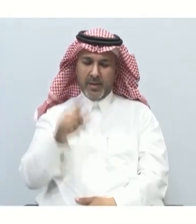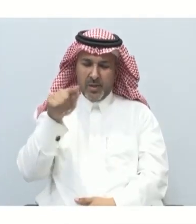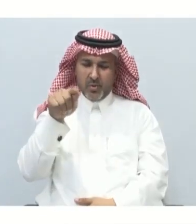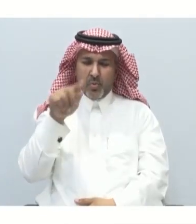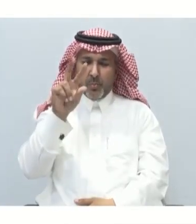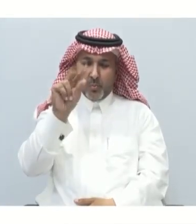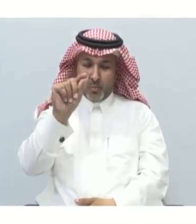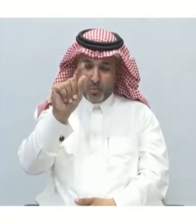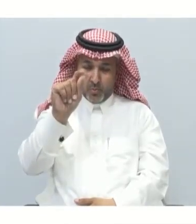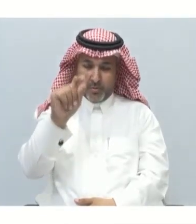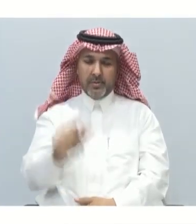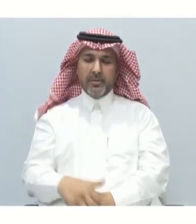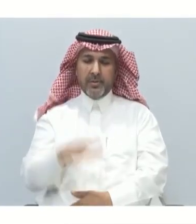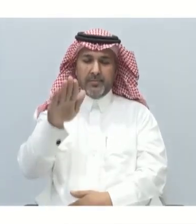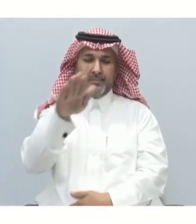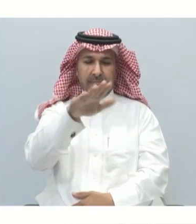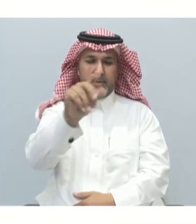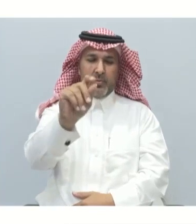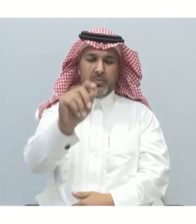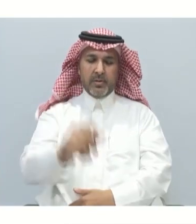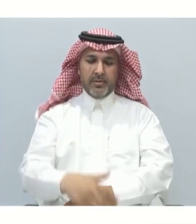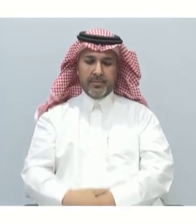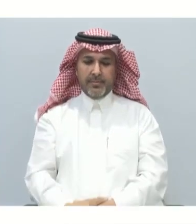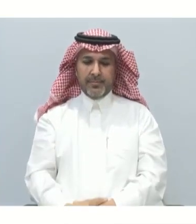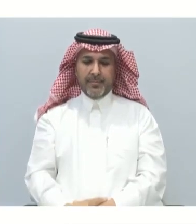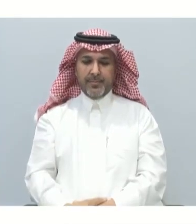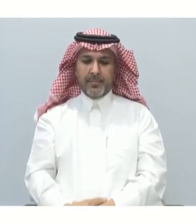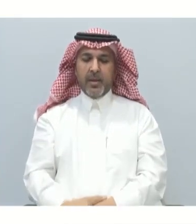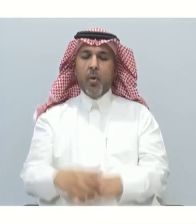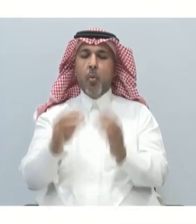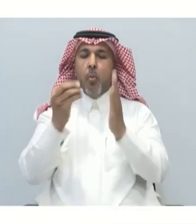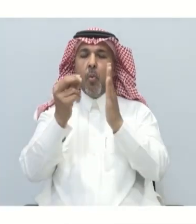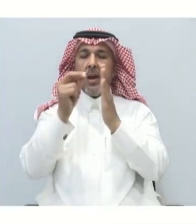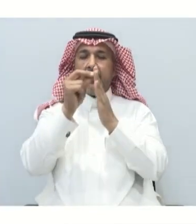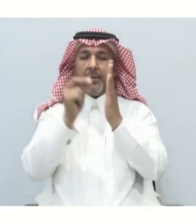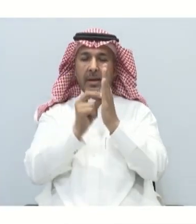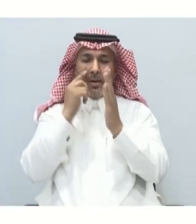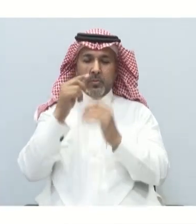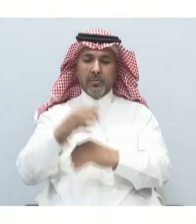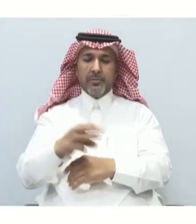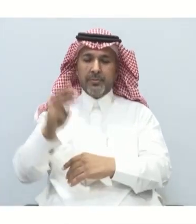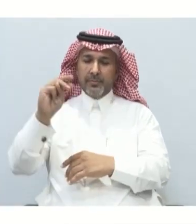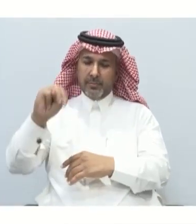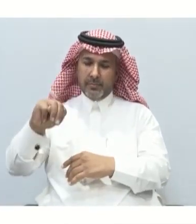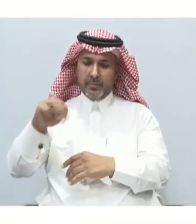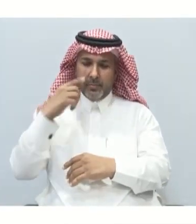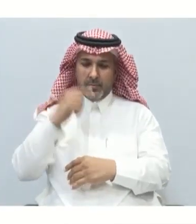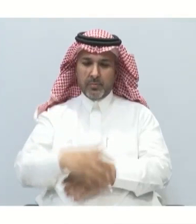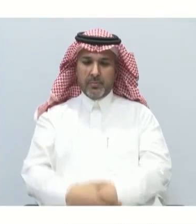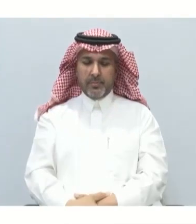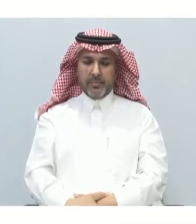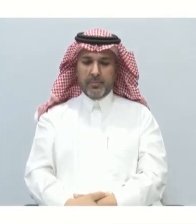الميل فنقول الميل يساوي ان اللي هو عدد البيانات لاحظ هنا عدد البيانات عندك